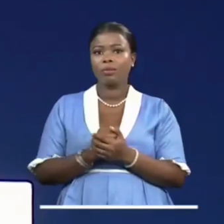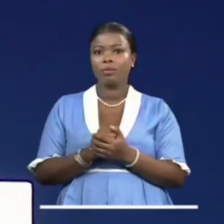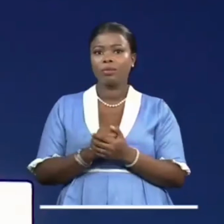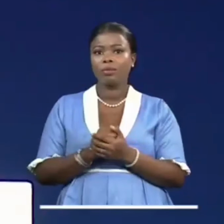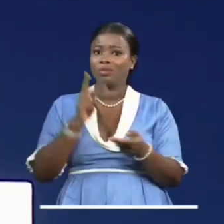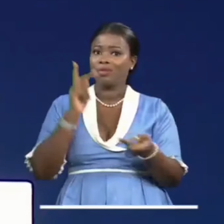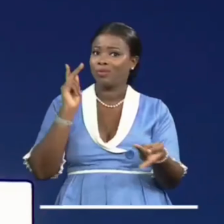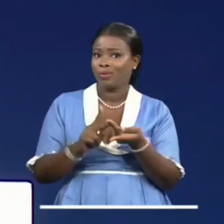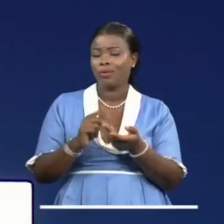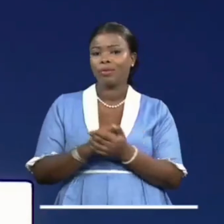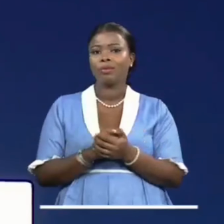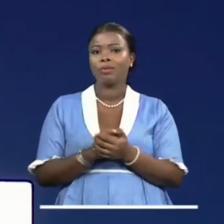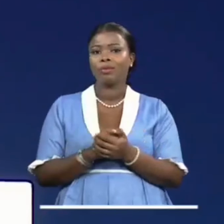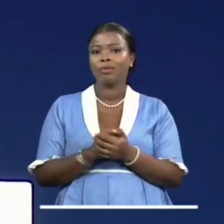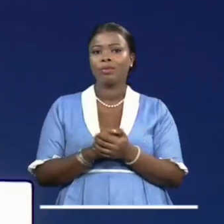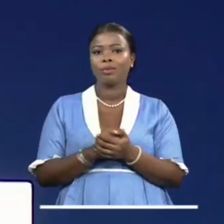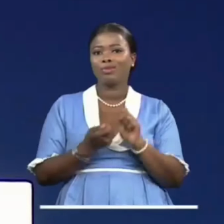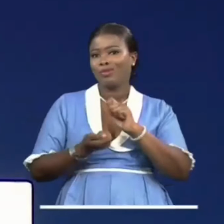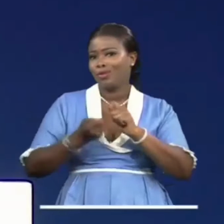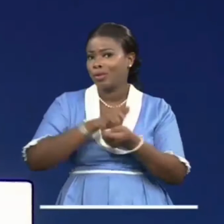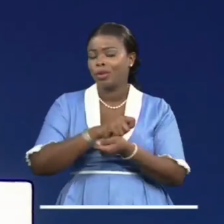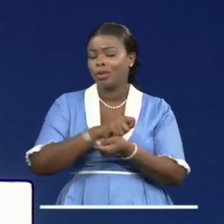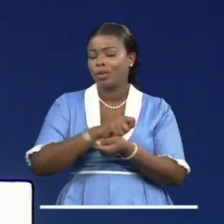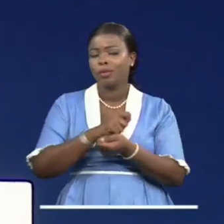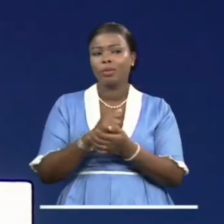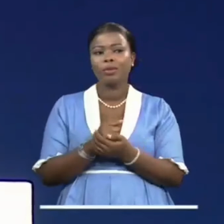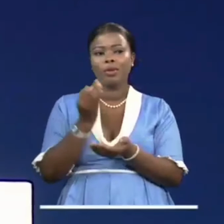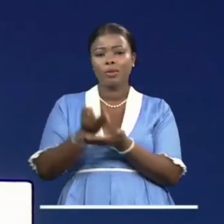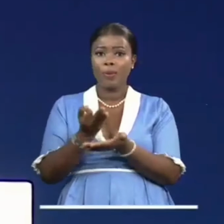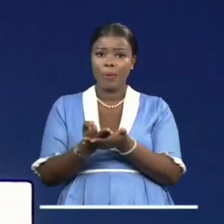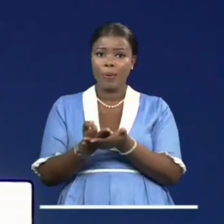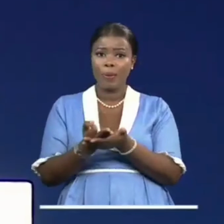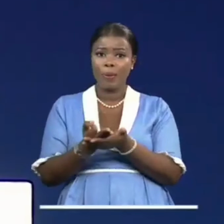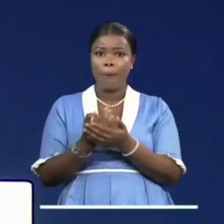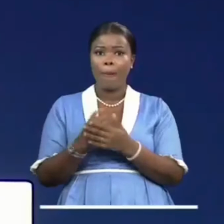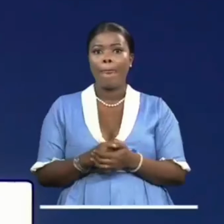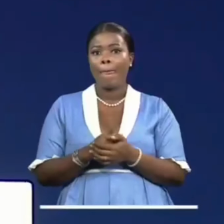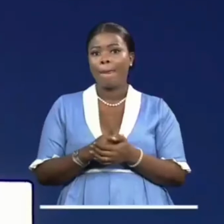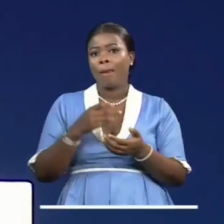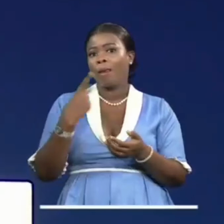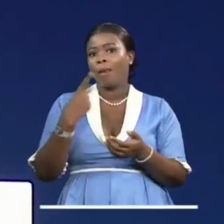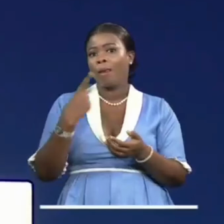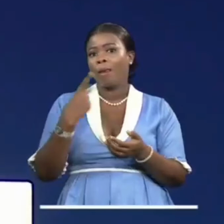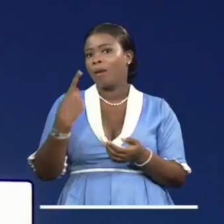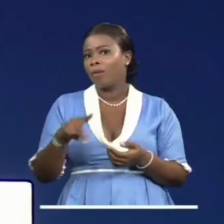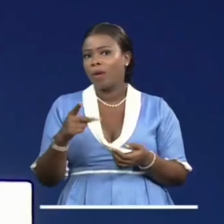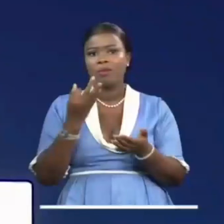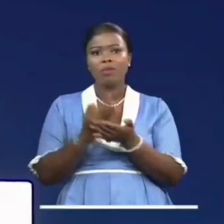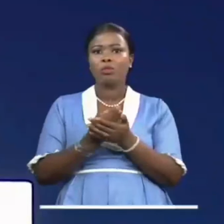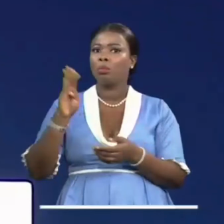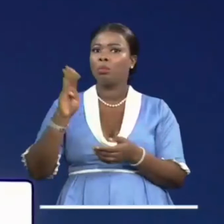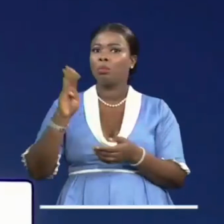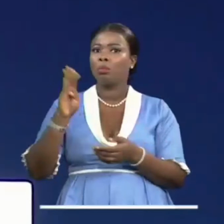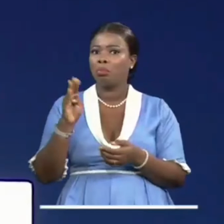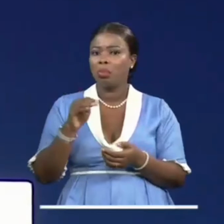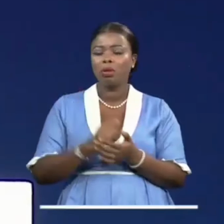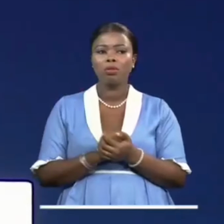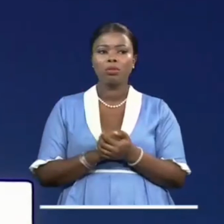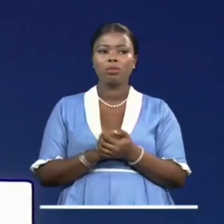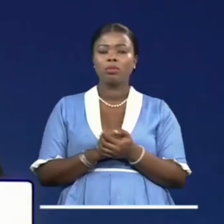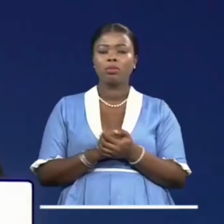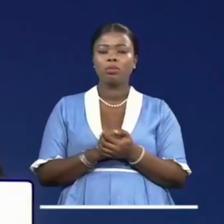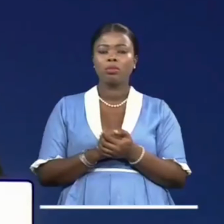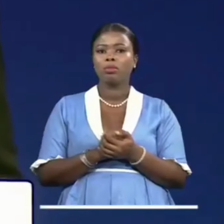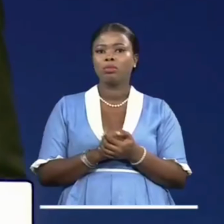l'innovation par notamment le financement vert des financement bleu également la mobilisation des ressources de la